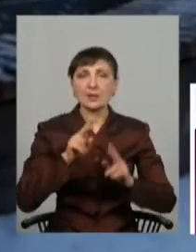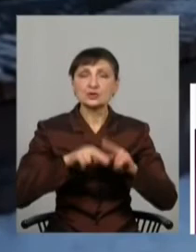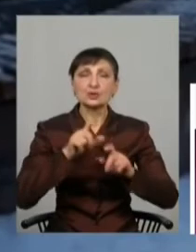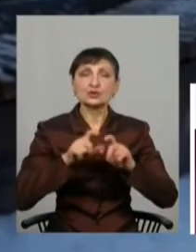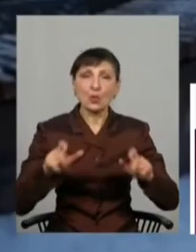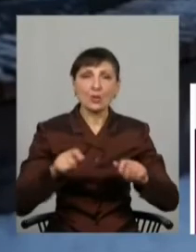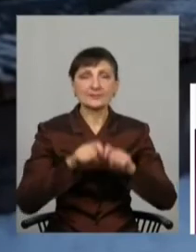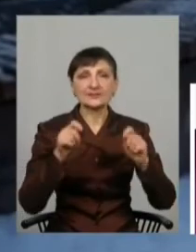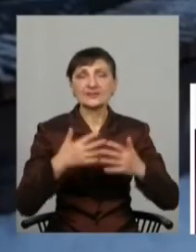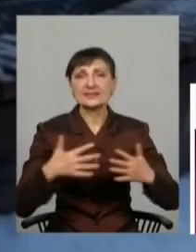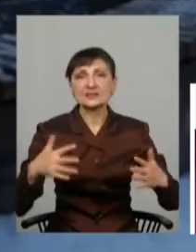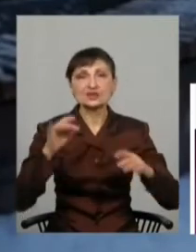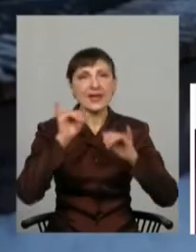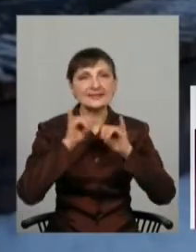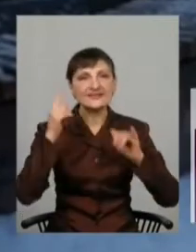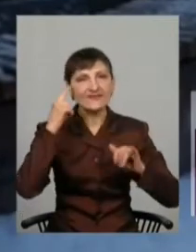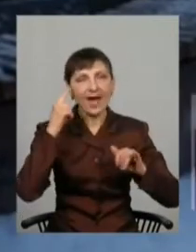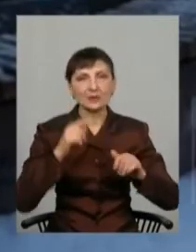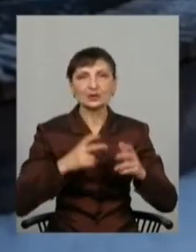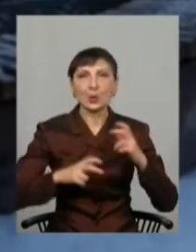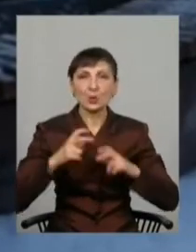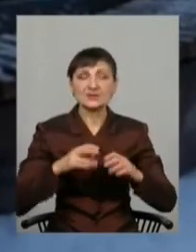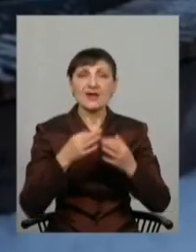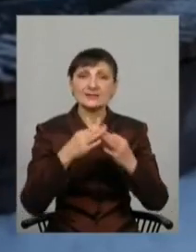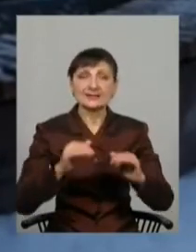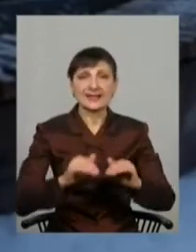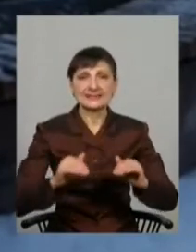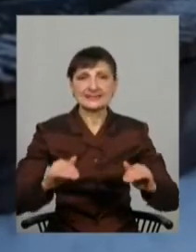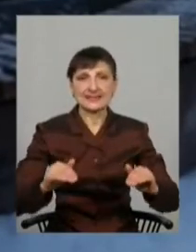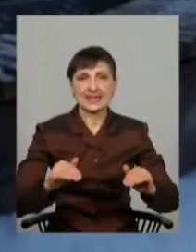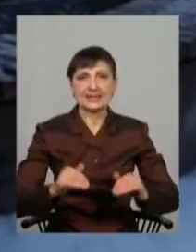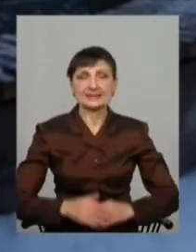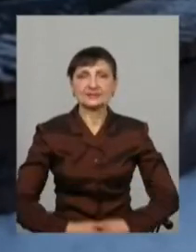открывать различные развивающие курсы и делать это все доступным для подрастающего поколения.